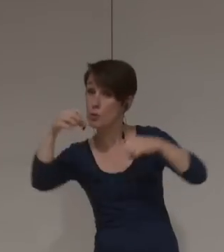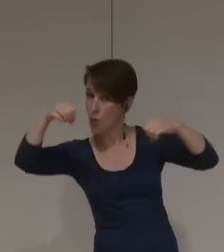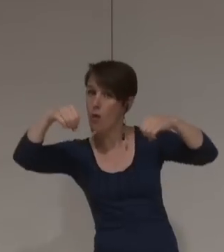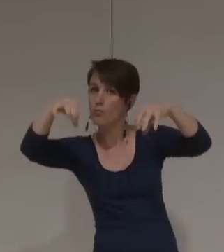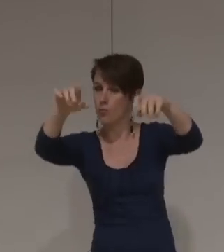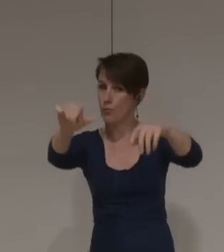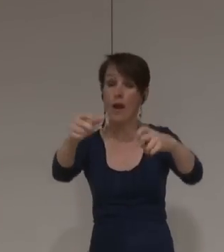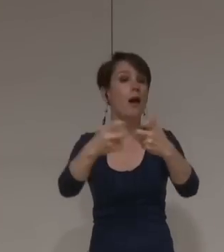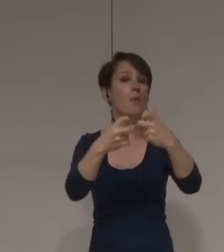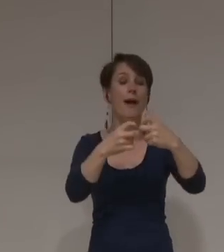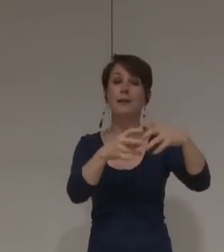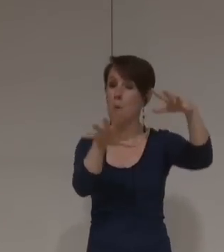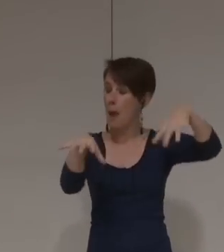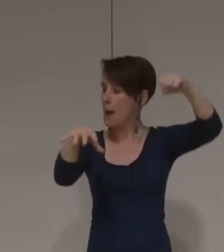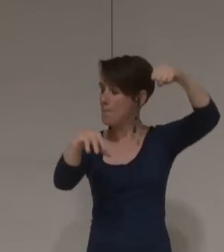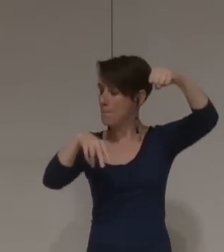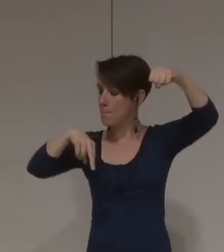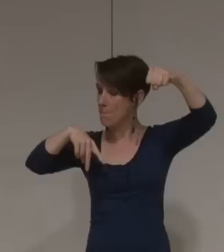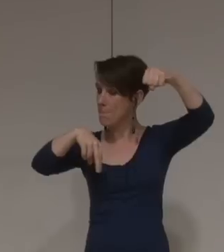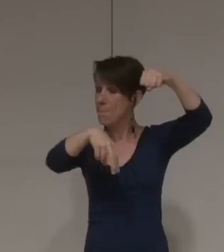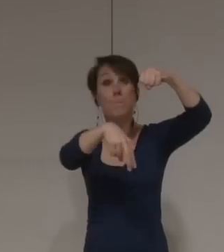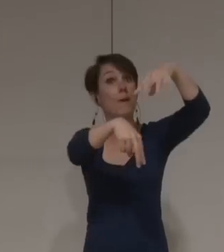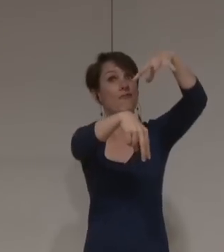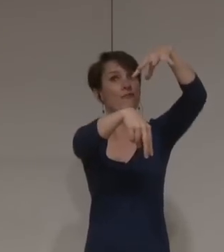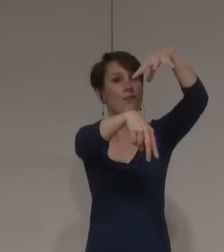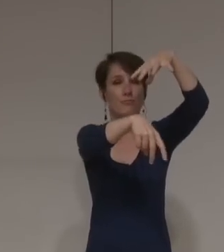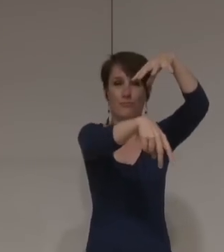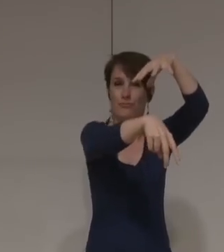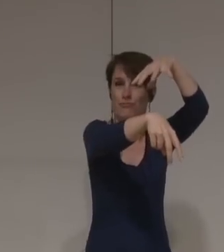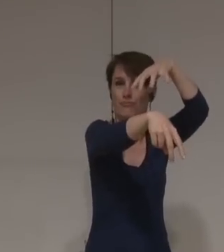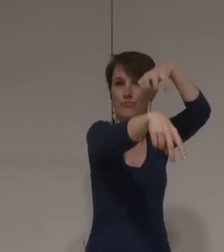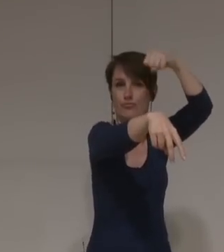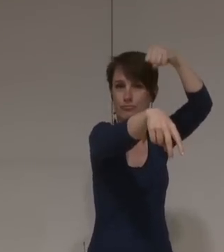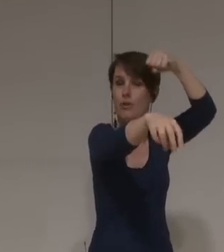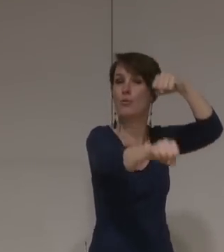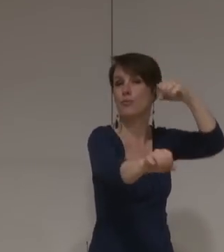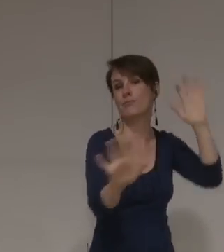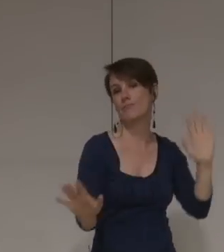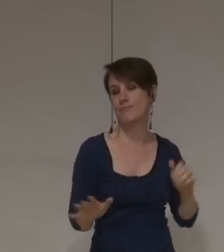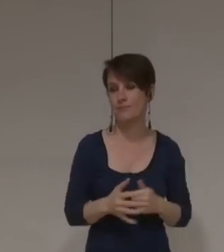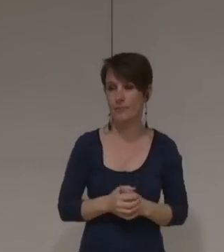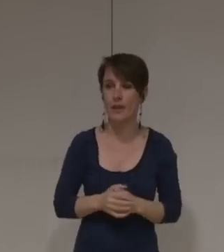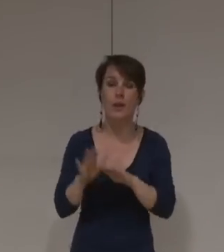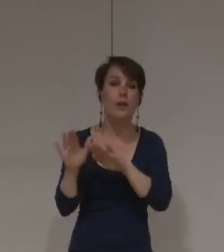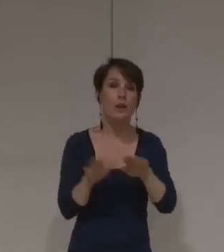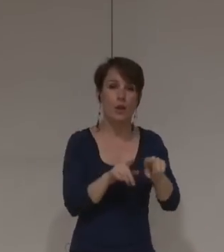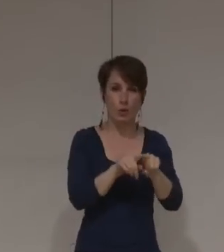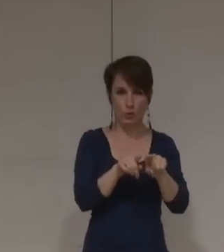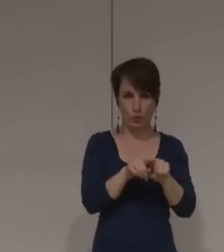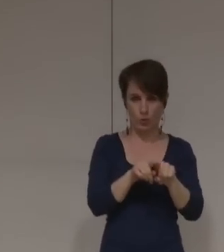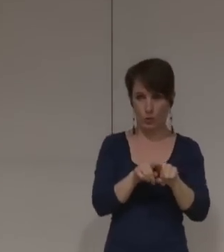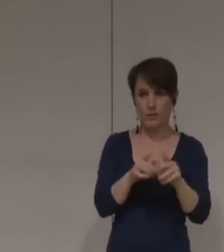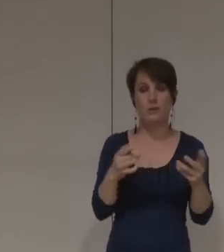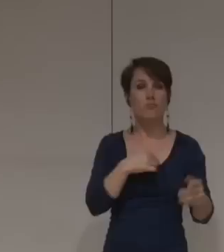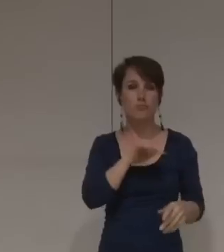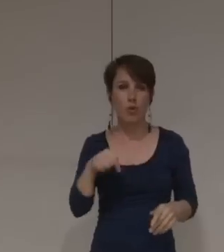présence et de gradation qui éviteront l'extinction totale qurièmement enfin ce plan a